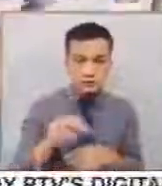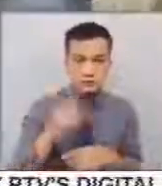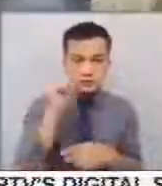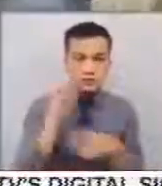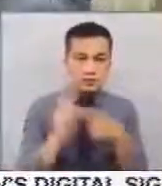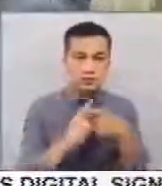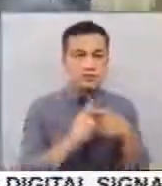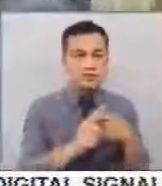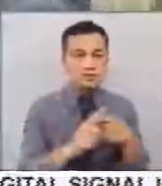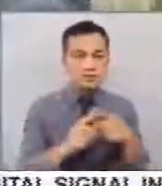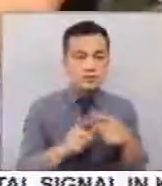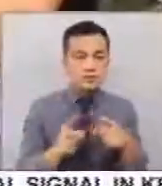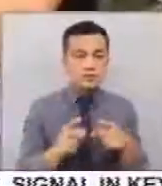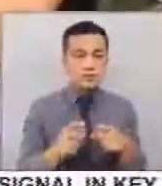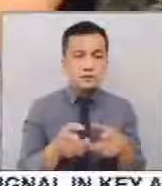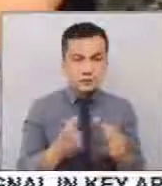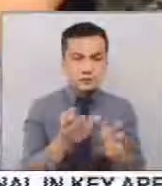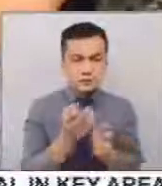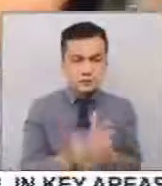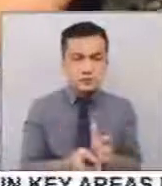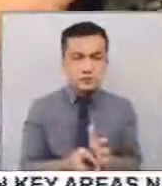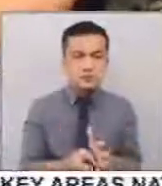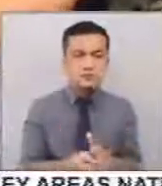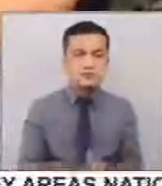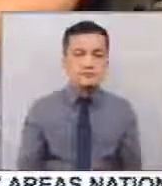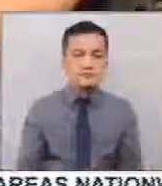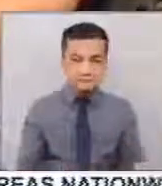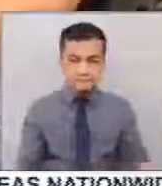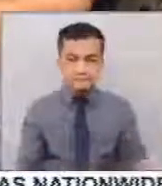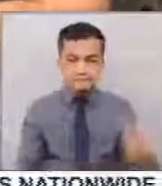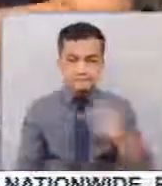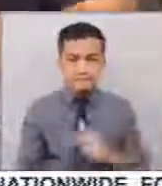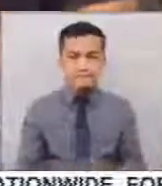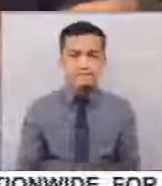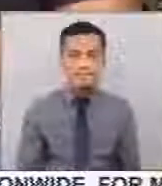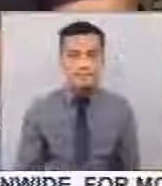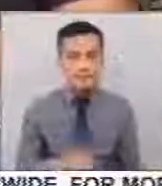libing. Karen Villanda para sa Morning Show ng Bayan, Rise and Shine Pilipinas.